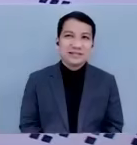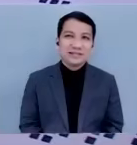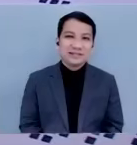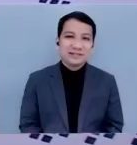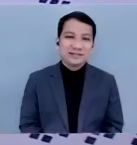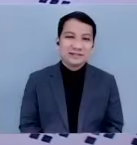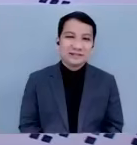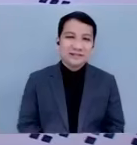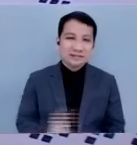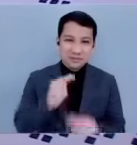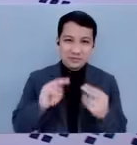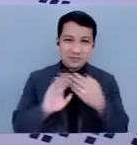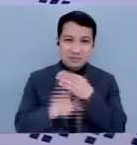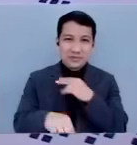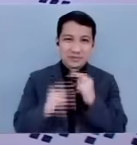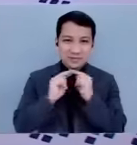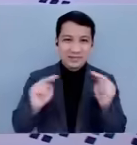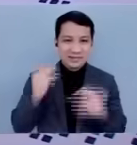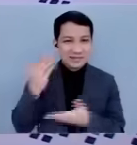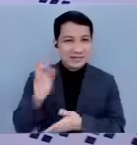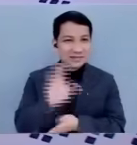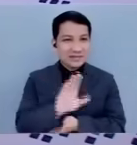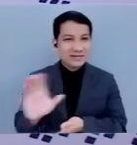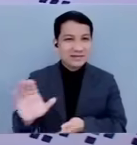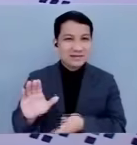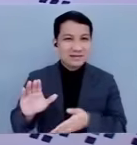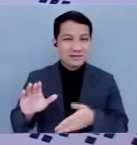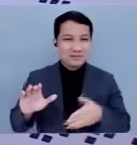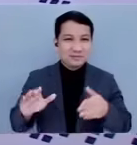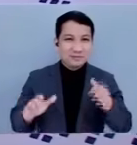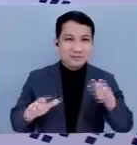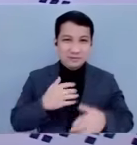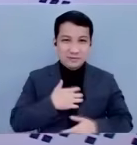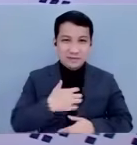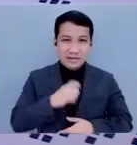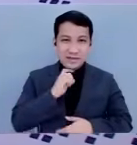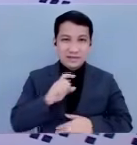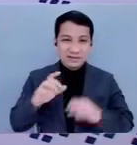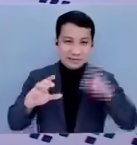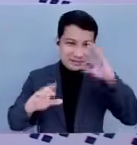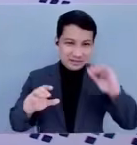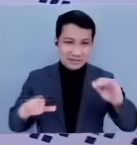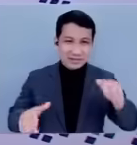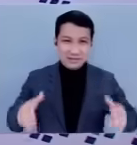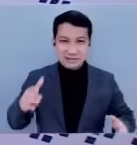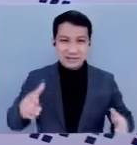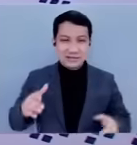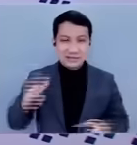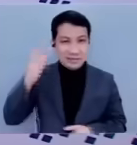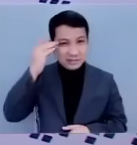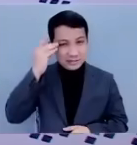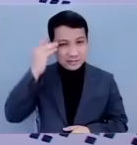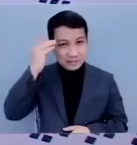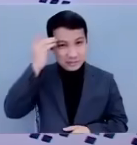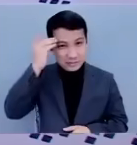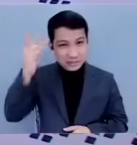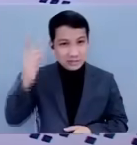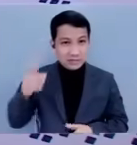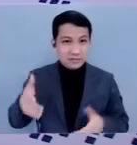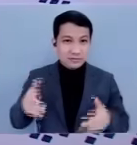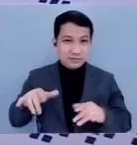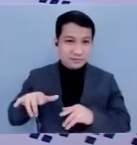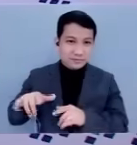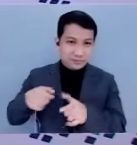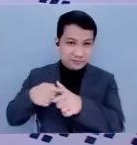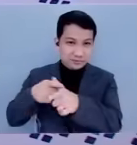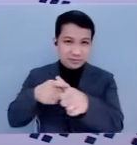Para naman sa ating papaong pampa good night, mala Iron Man ang isang karera sa Dubai. Hoy, ang mga racer wala sa kalsada kundi nasa himpapawid,